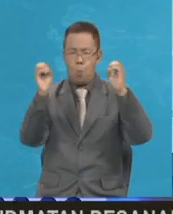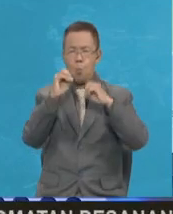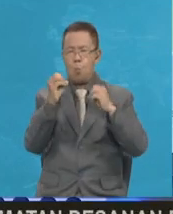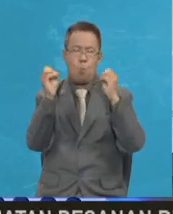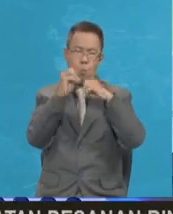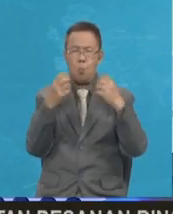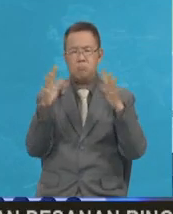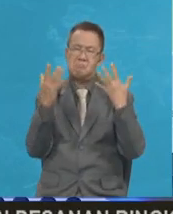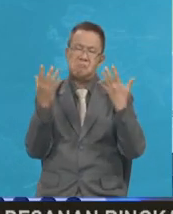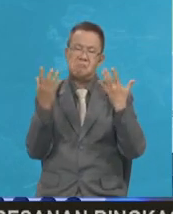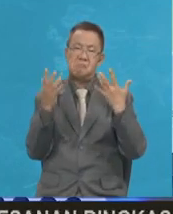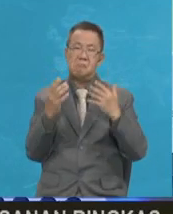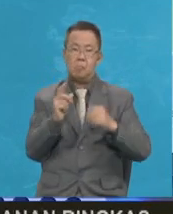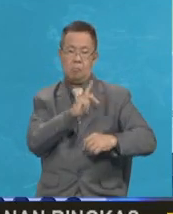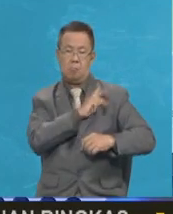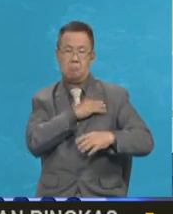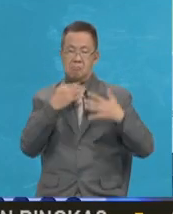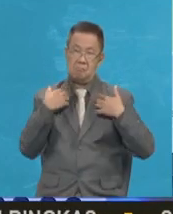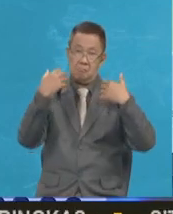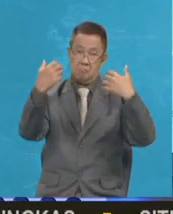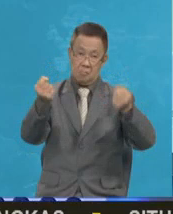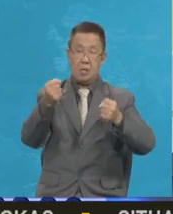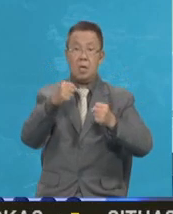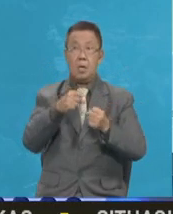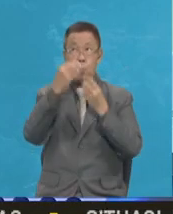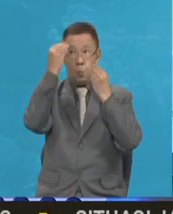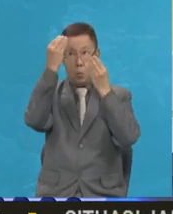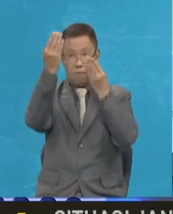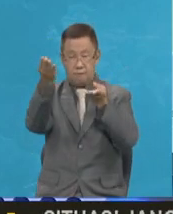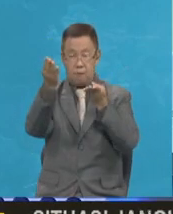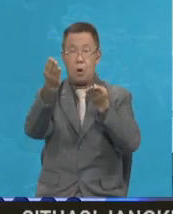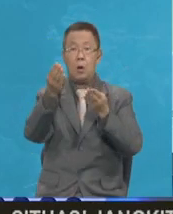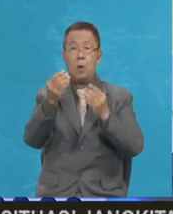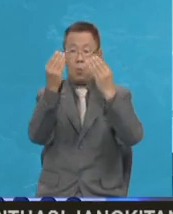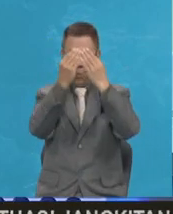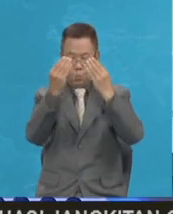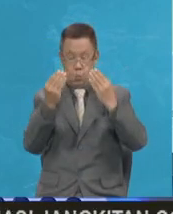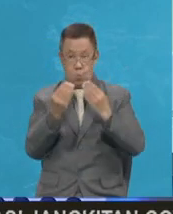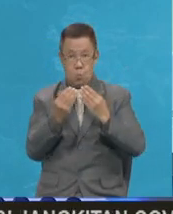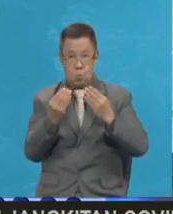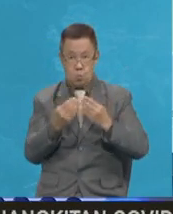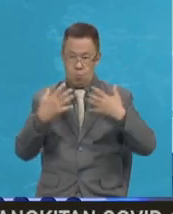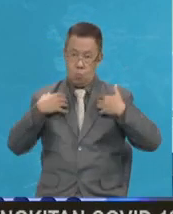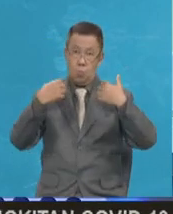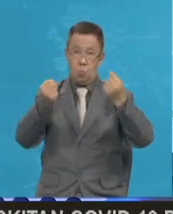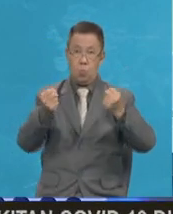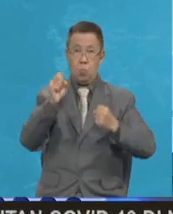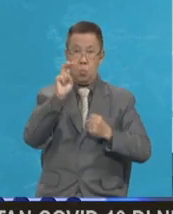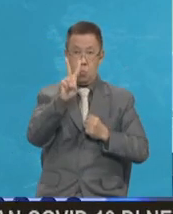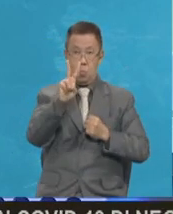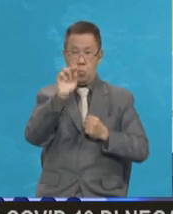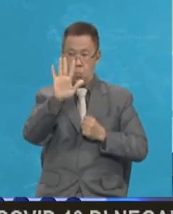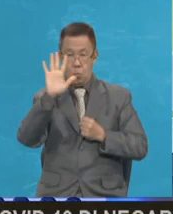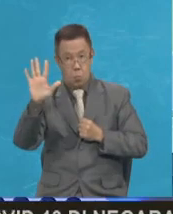dicatatkan Hal ini Kementerian Kesehatan dalam siaran Akbarnya juga memaklumkan jumlah keseluruhan kesombongan ialah